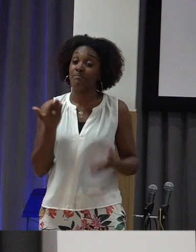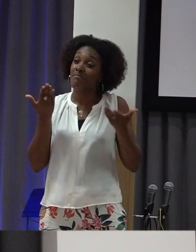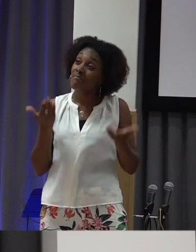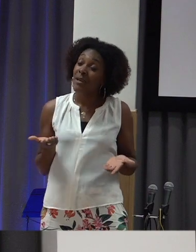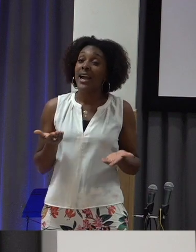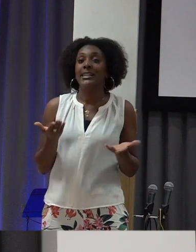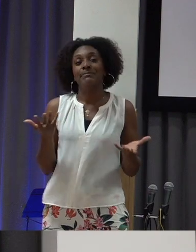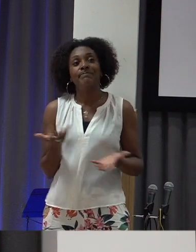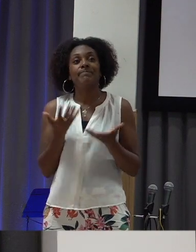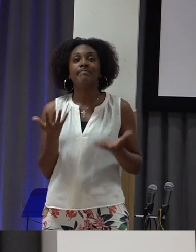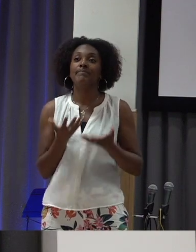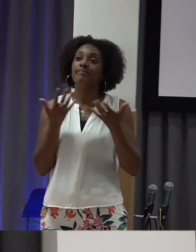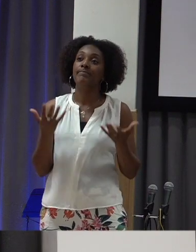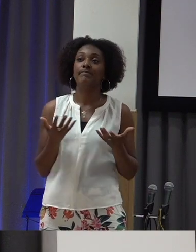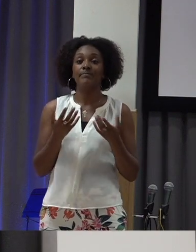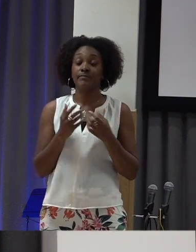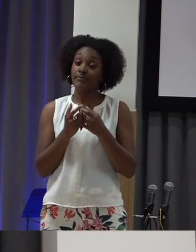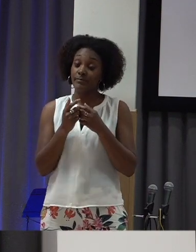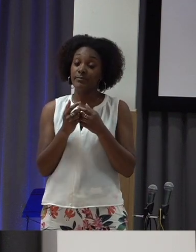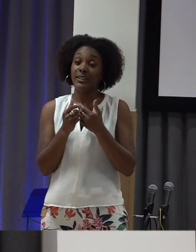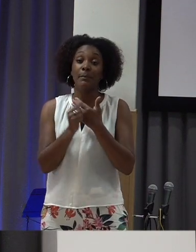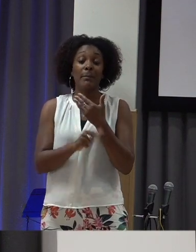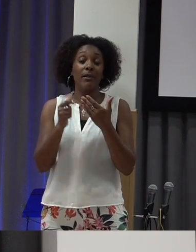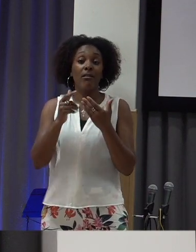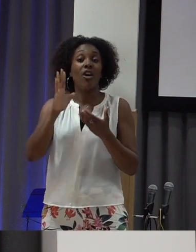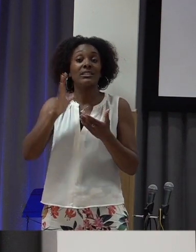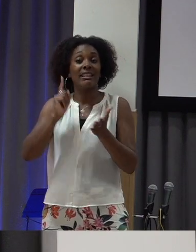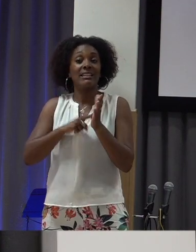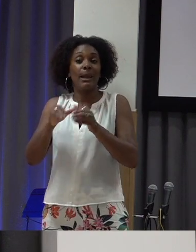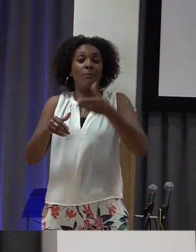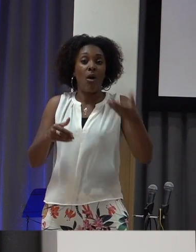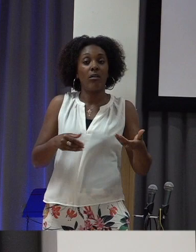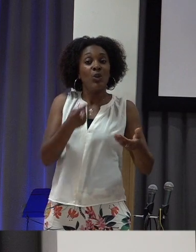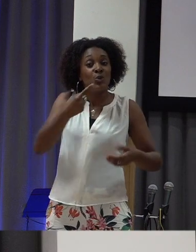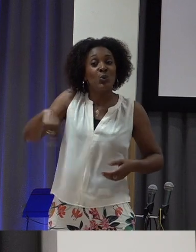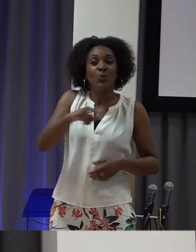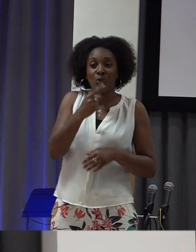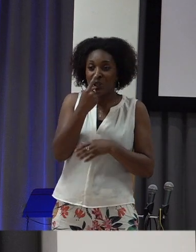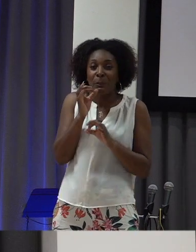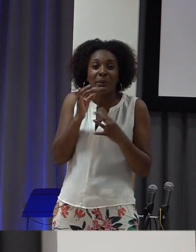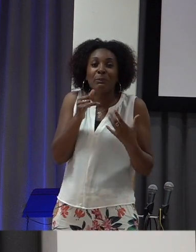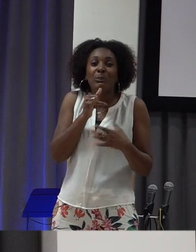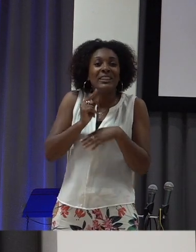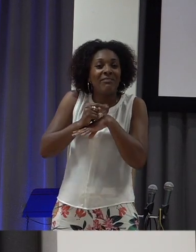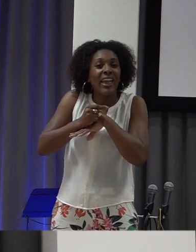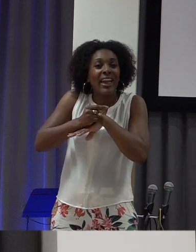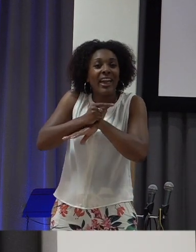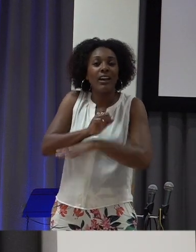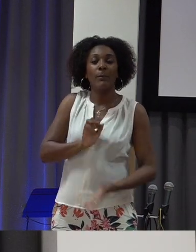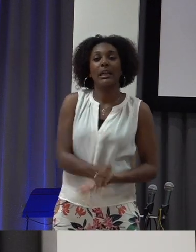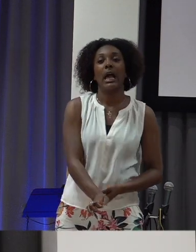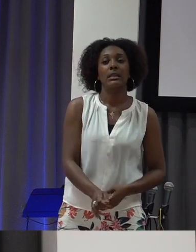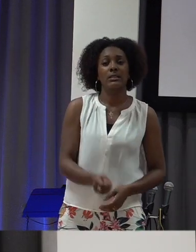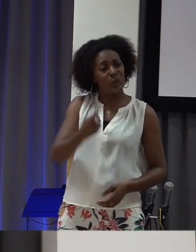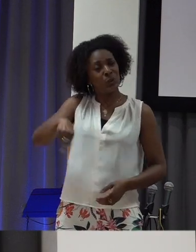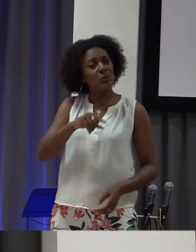c'est la Bible, l'Ancien Testament qui le dit, comme un verre, un petit verre qu'on écrase sans même y faire attention. C'est ce que